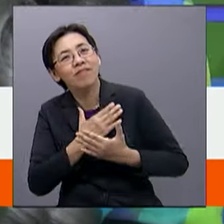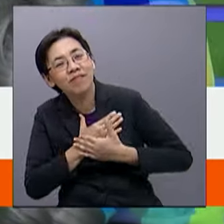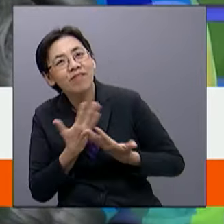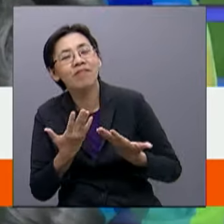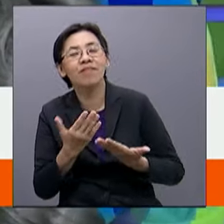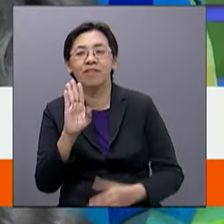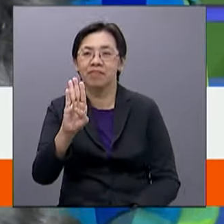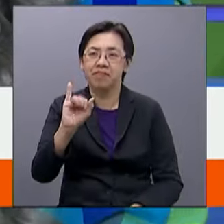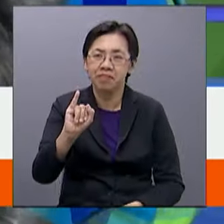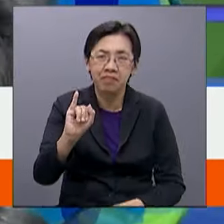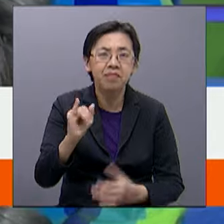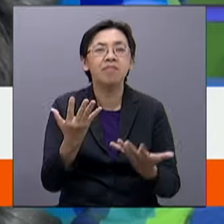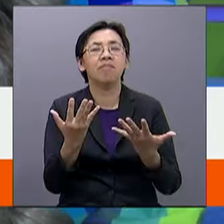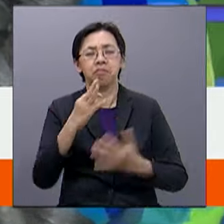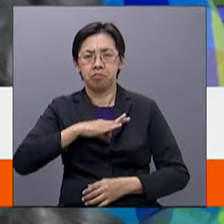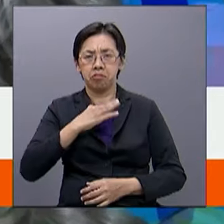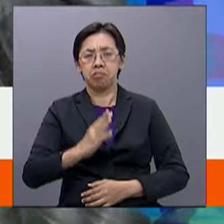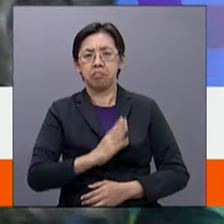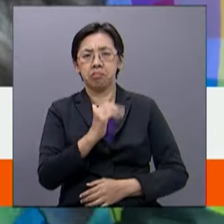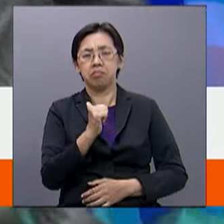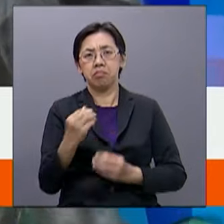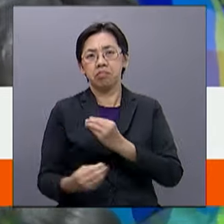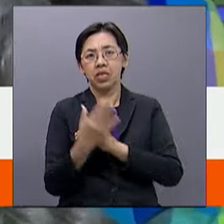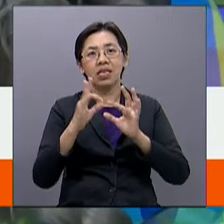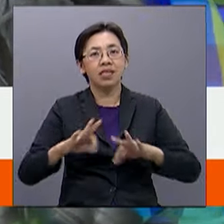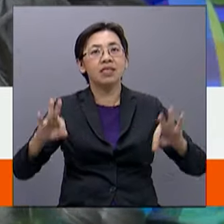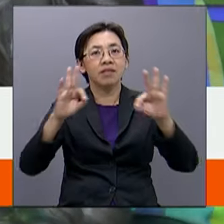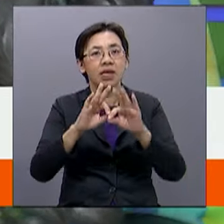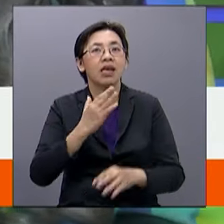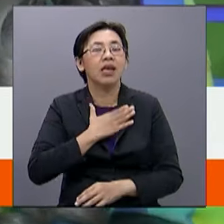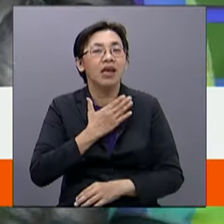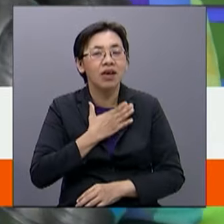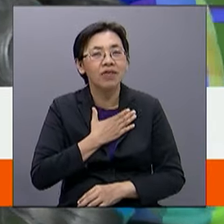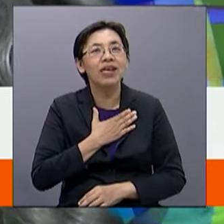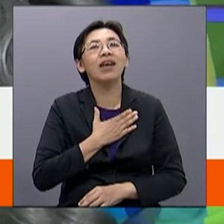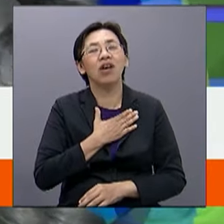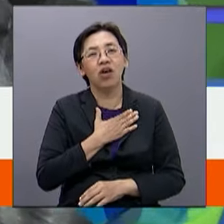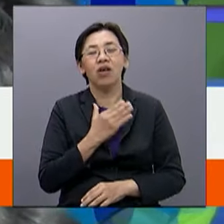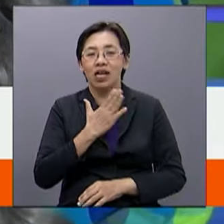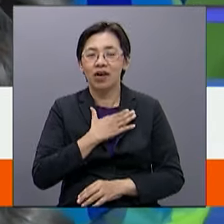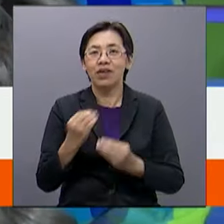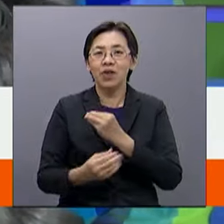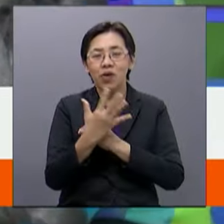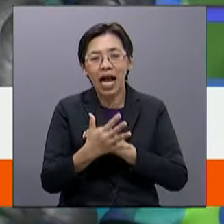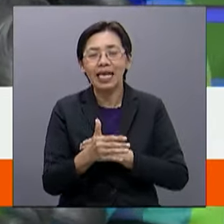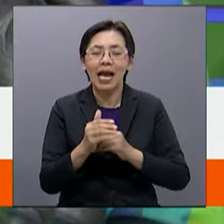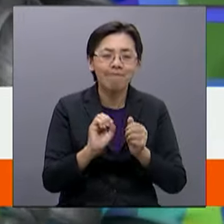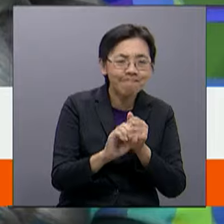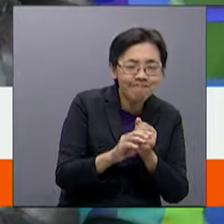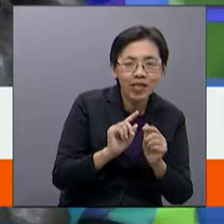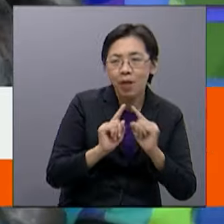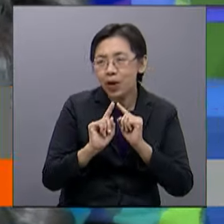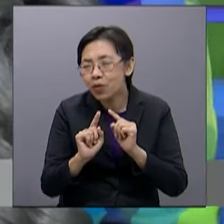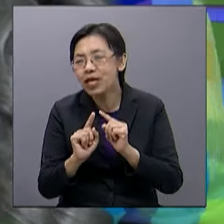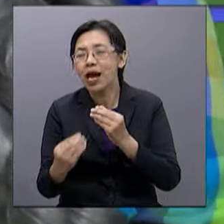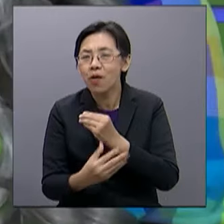รู้สึกว่าเป็นเกียรติมากๆแล้วก็เป็นอีกหนึ่งก้าวที่สำคัญมากๆที่เราได้มีพื้นที่มากขึ้นแล้วก็คาดหวังอย่างยิ่งค่ะว่